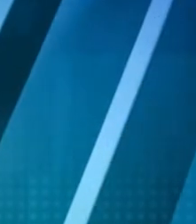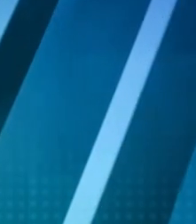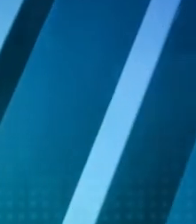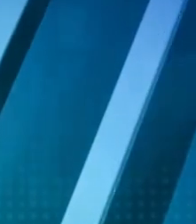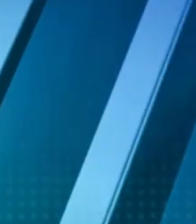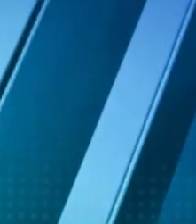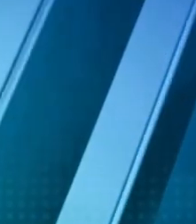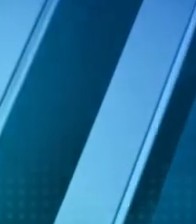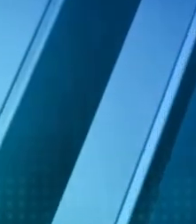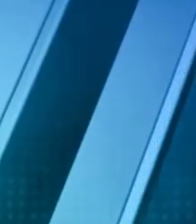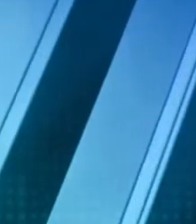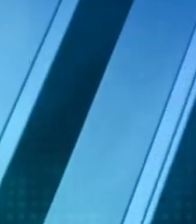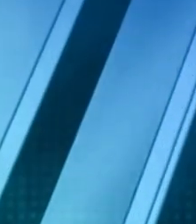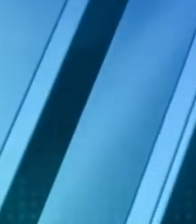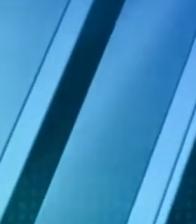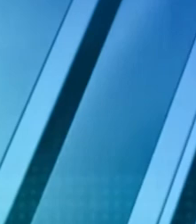МУЗЫКАЛЬНАЯ ЗАСТАВКА